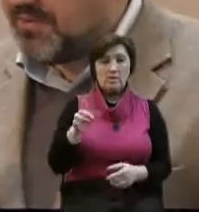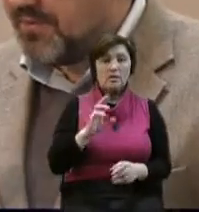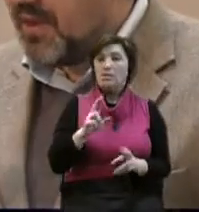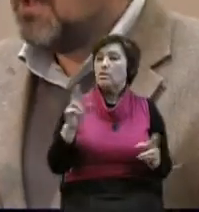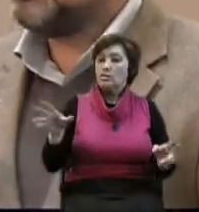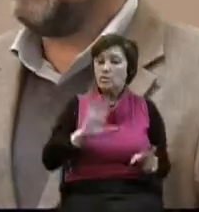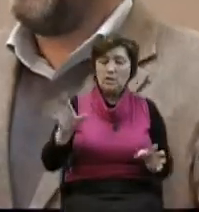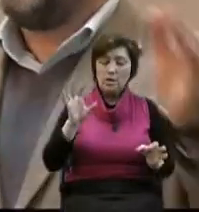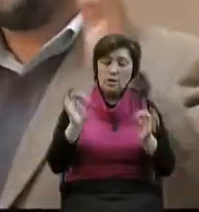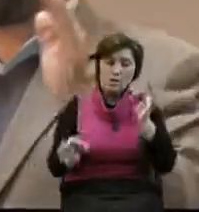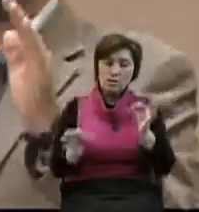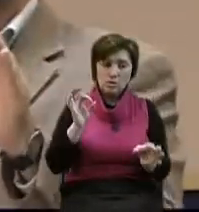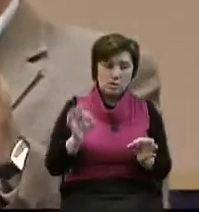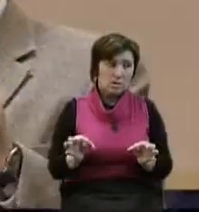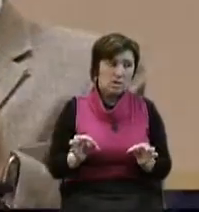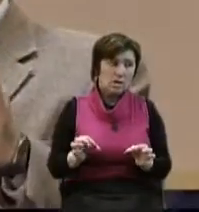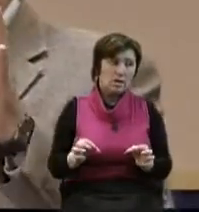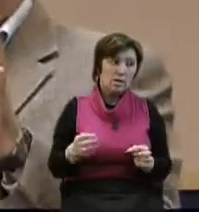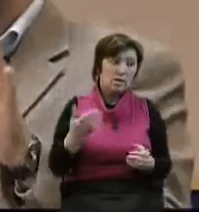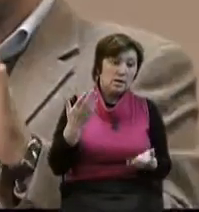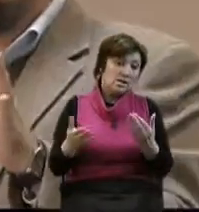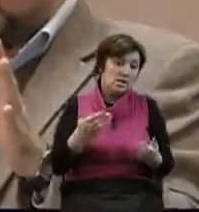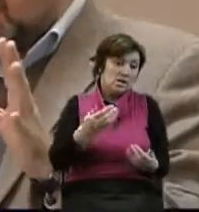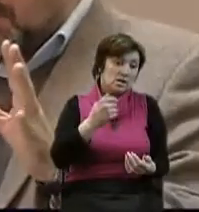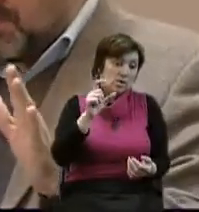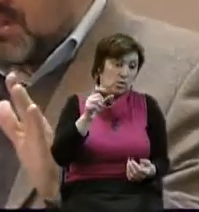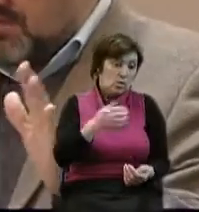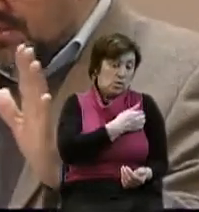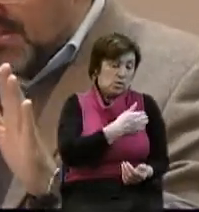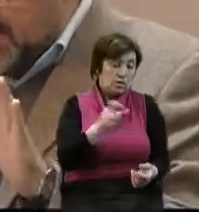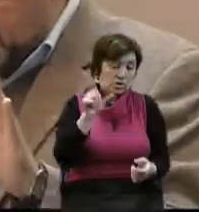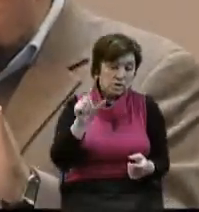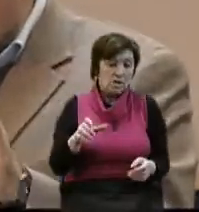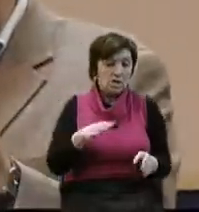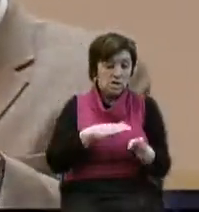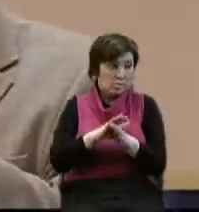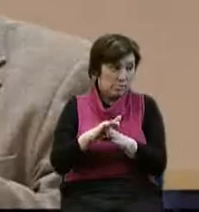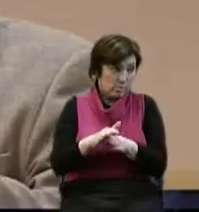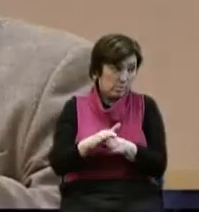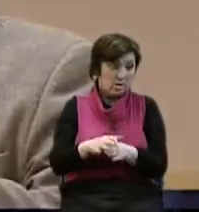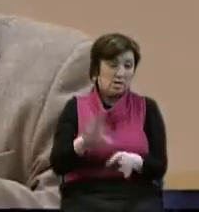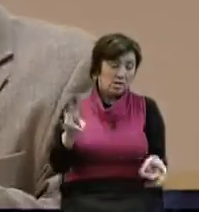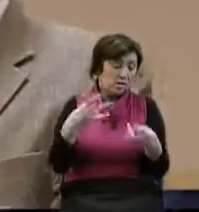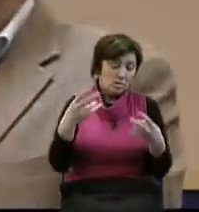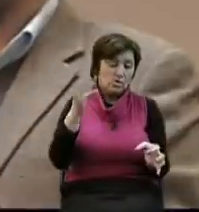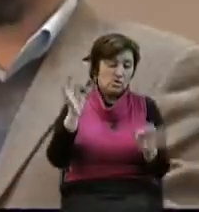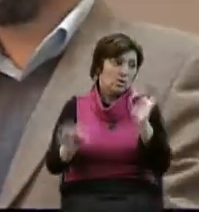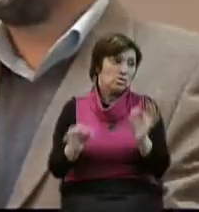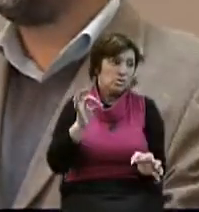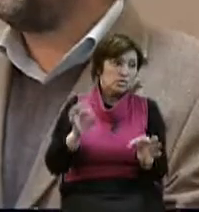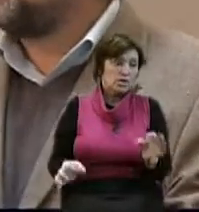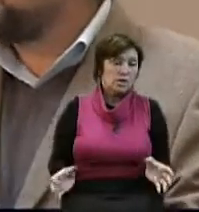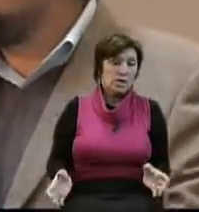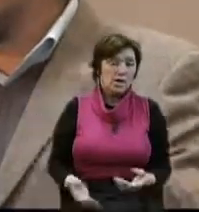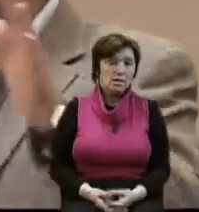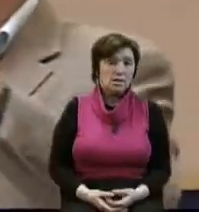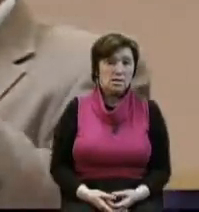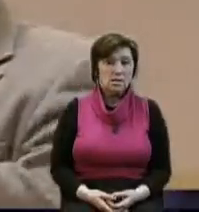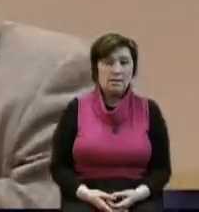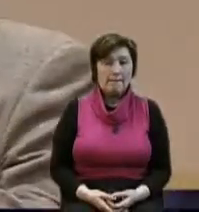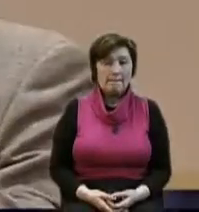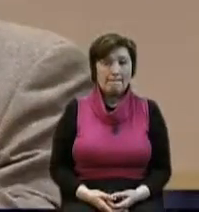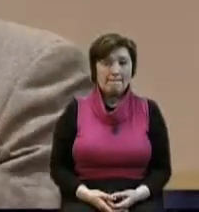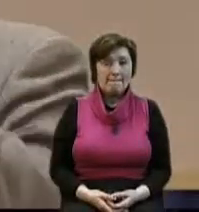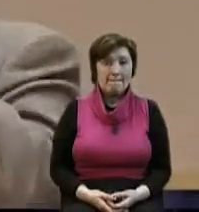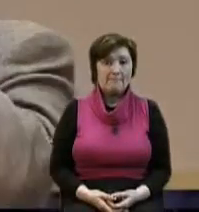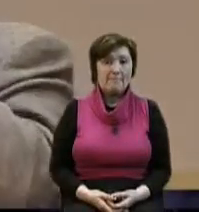осуждал за наблюдение вот этих времен различного рода и праздников, связанных с временами, в том числе он здесь говорит и